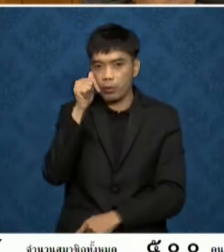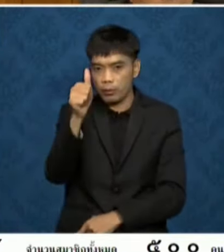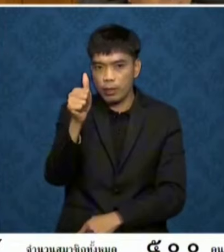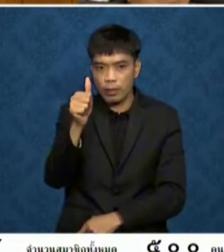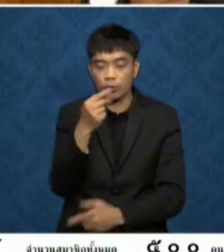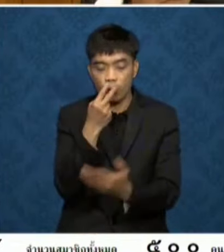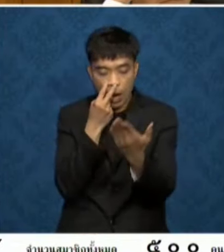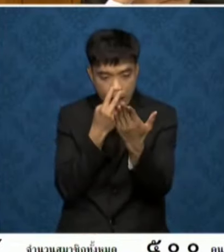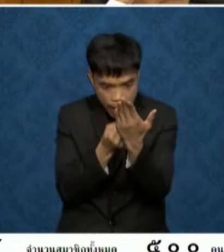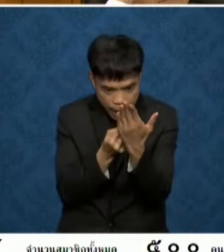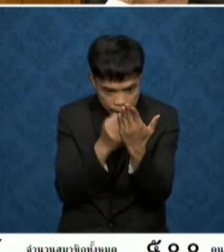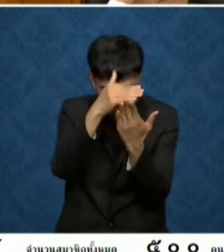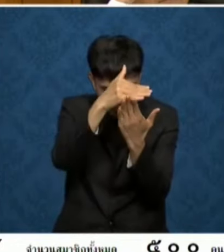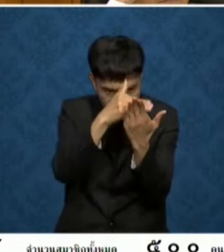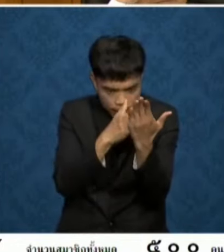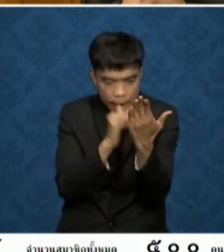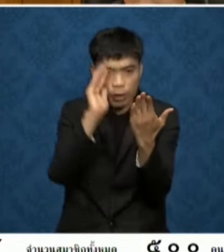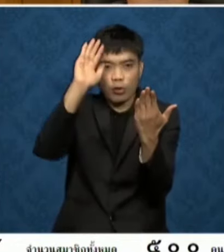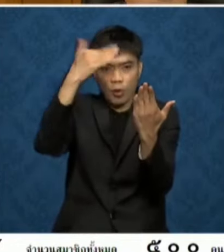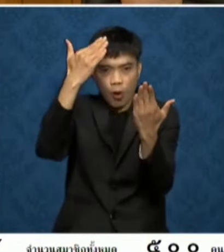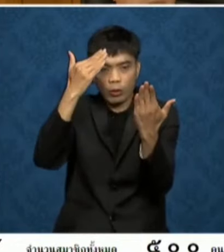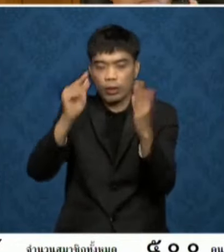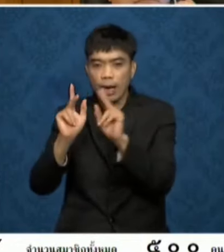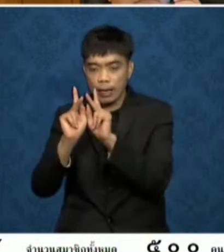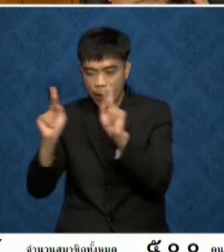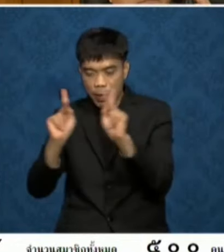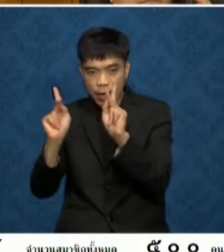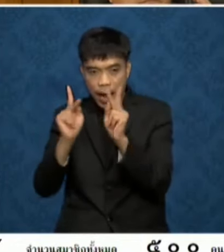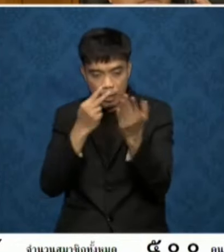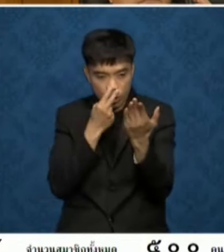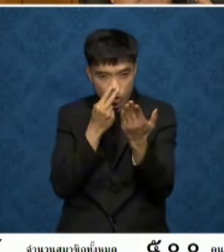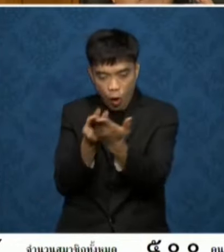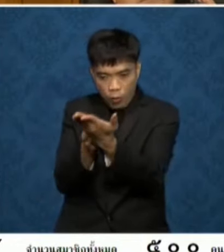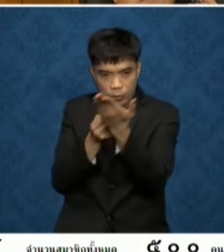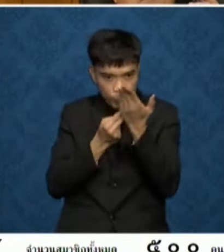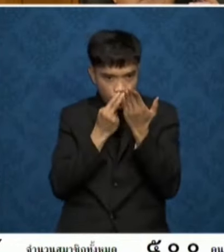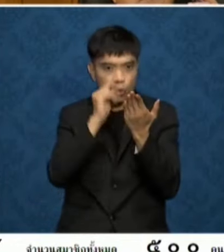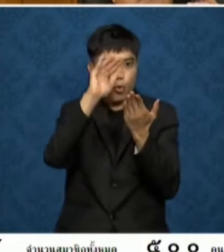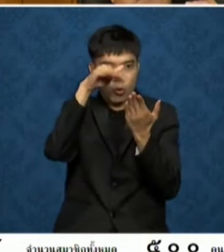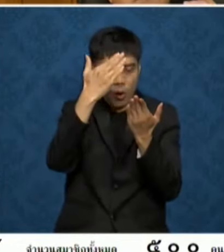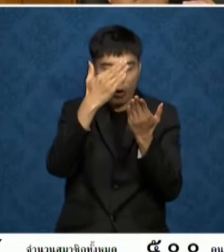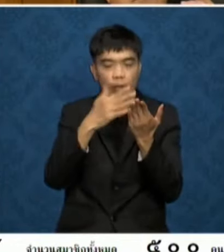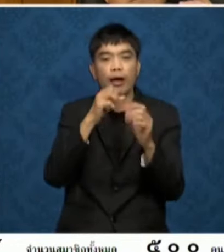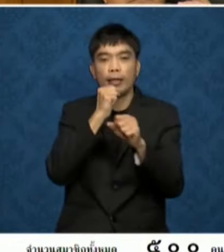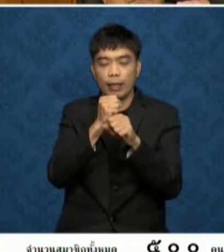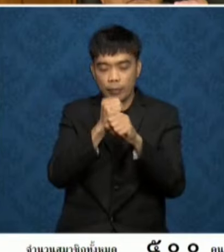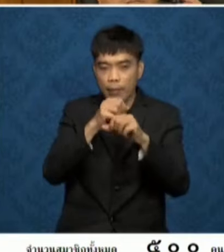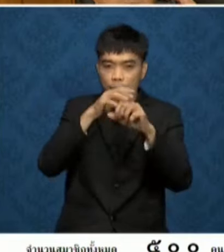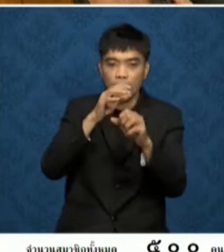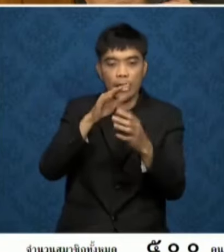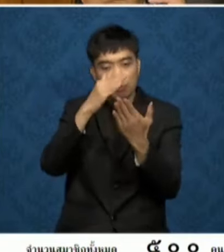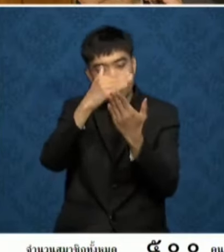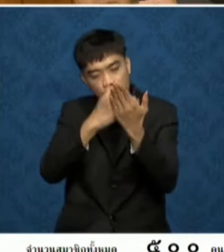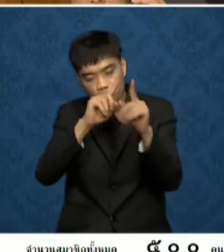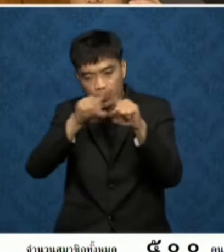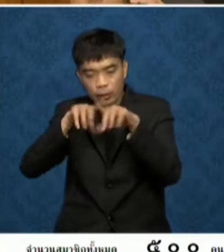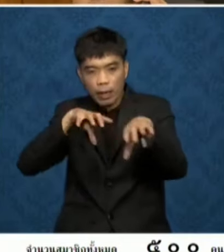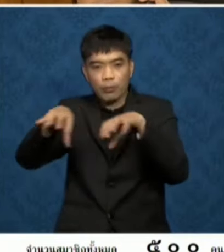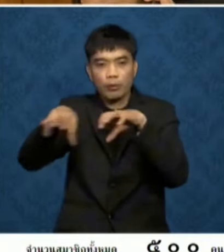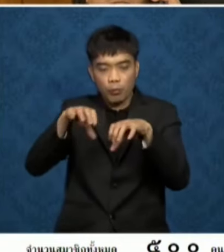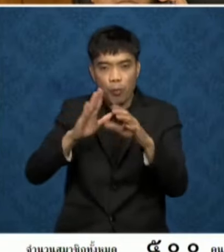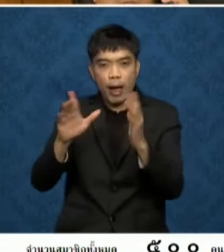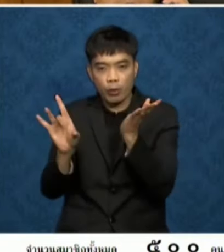ละเอียดเหล่านี้ก่อนเนี่ยในการทำหน้าที่ของกรรมธิการเราก็คงจะสามารถทำงานให้มีผลผลิตมีประสิทธิภาพมากกว่านี้นะ